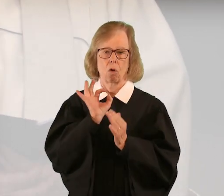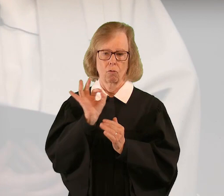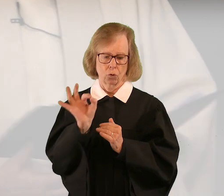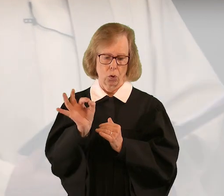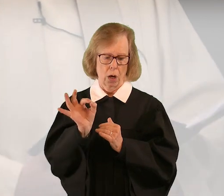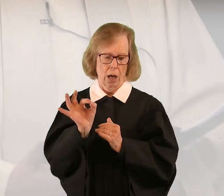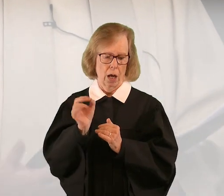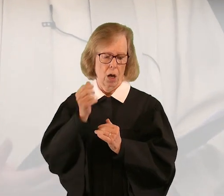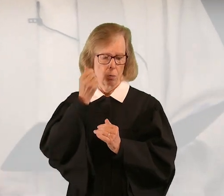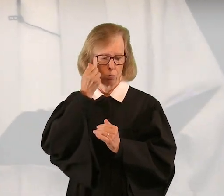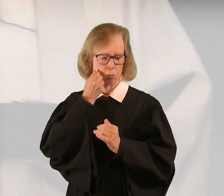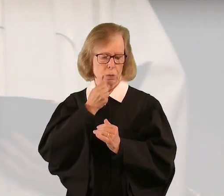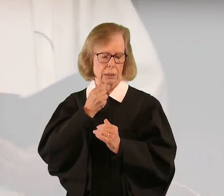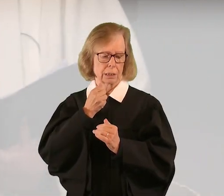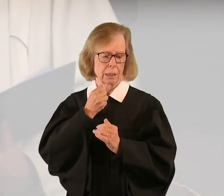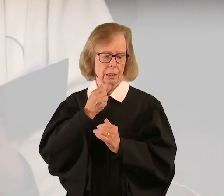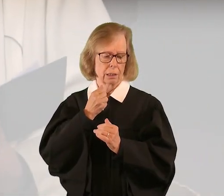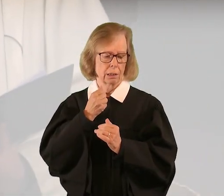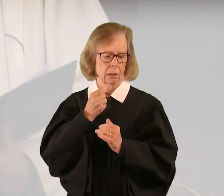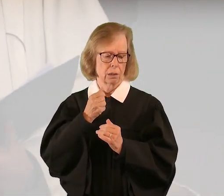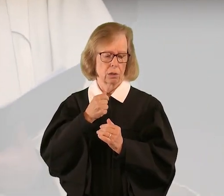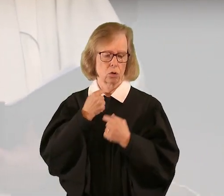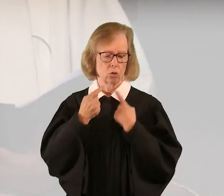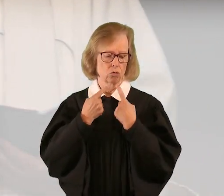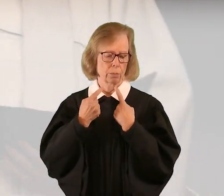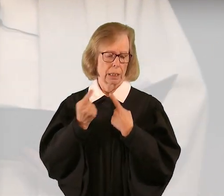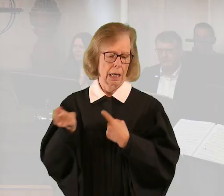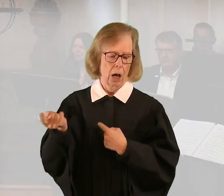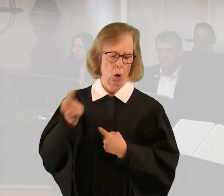Sprecherinnen und Sprecher jetzt in den Altarraum.